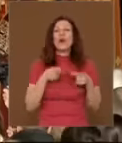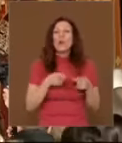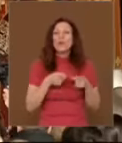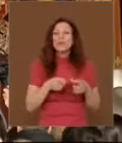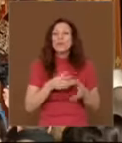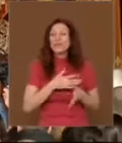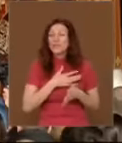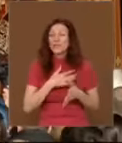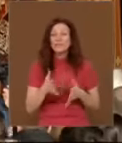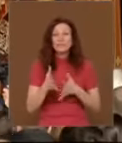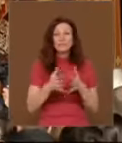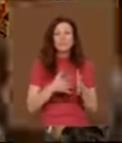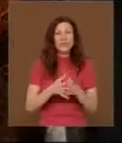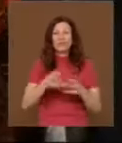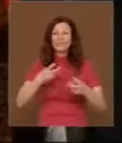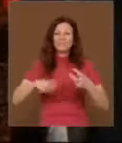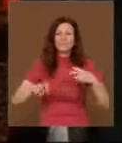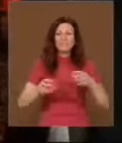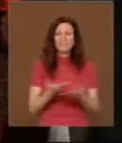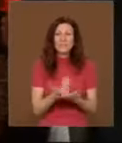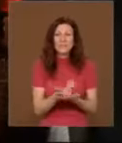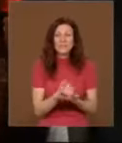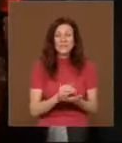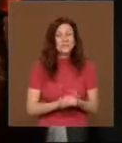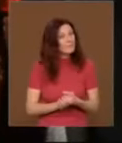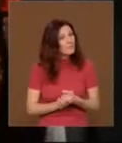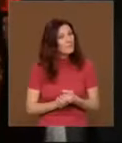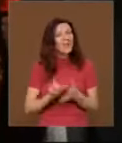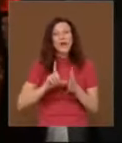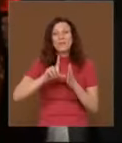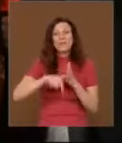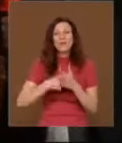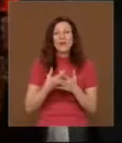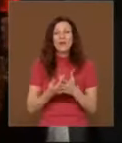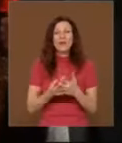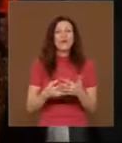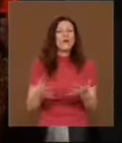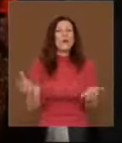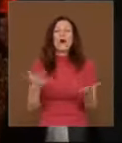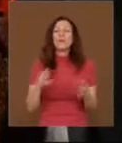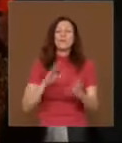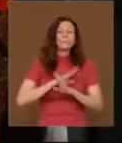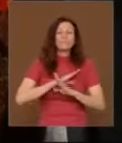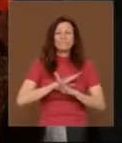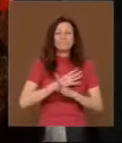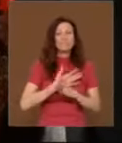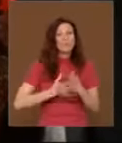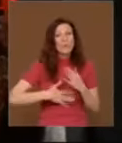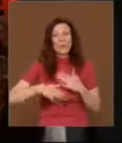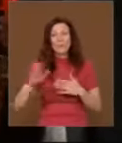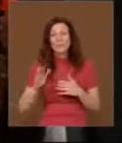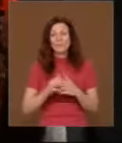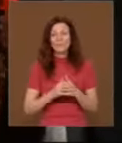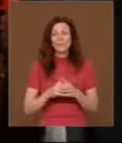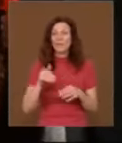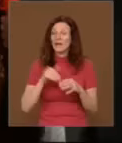на изгнанничество и лишения, а преждевременно погубените човешки животи са безброй, в